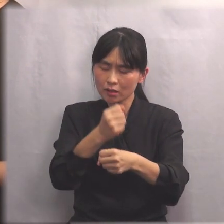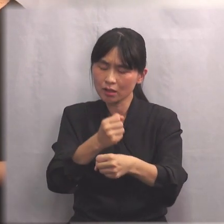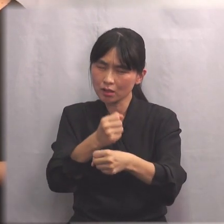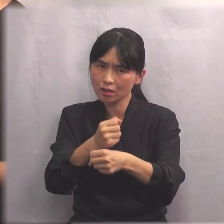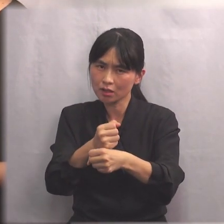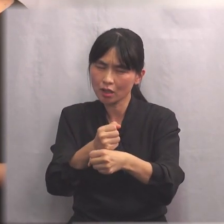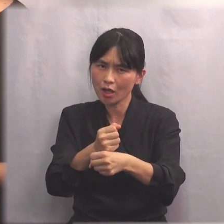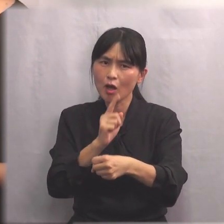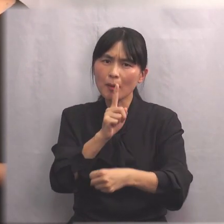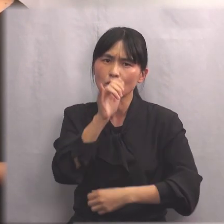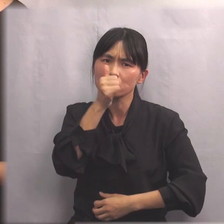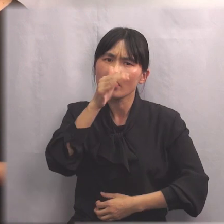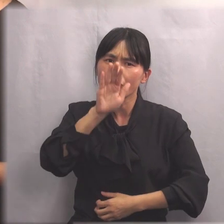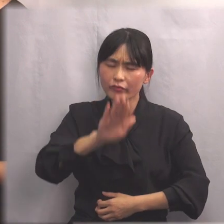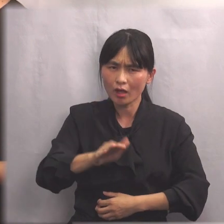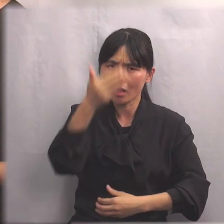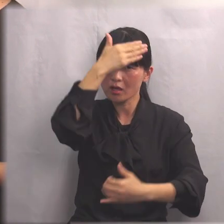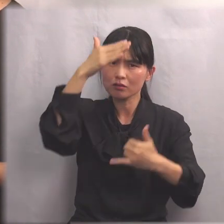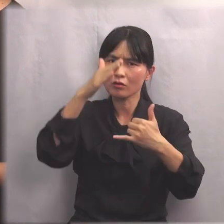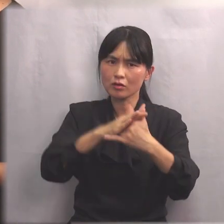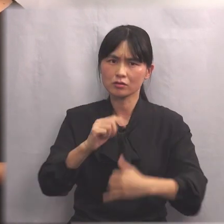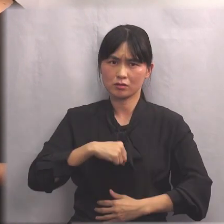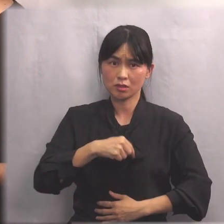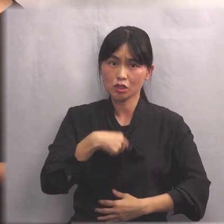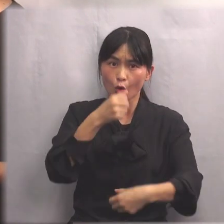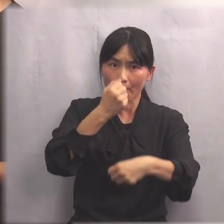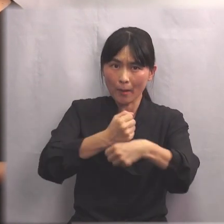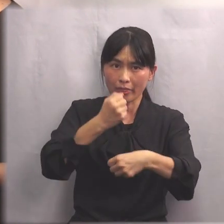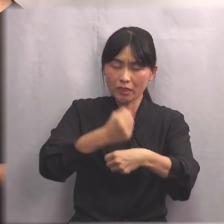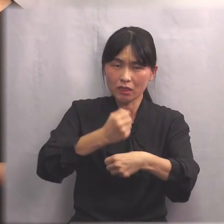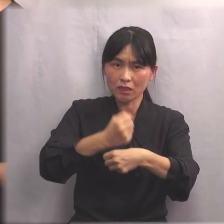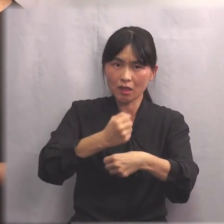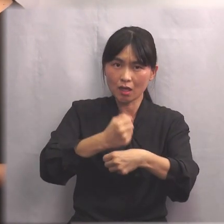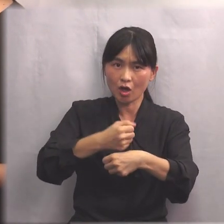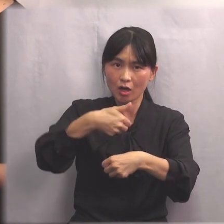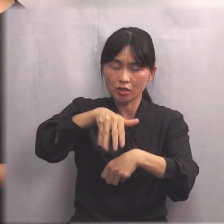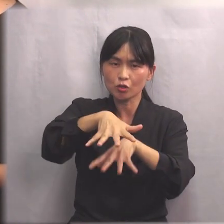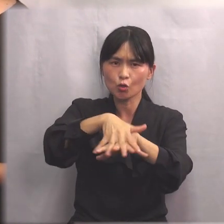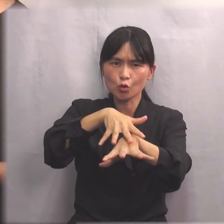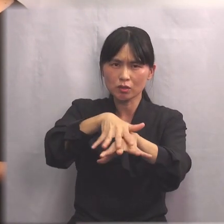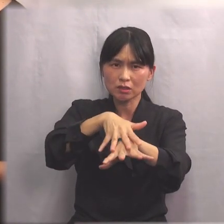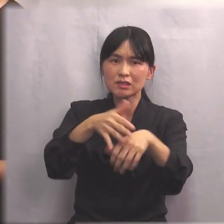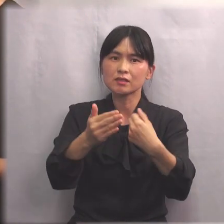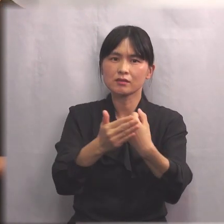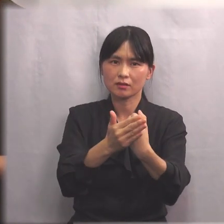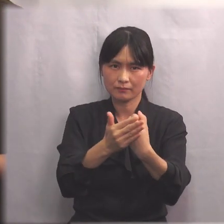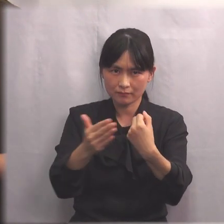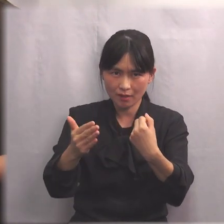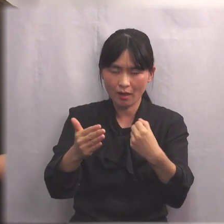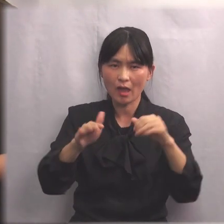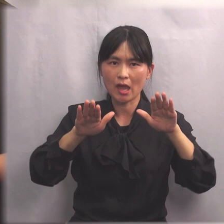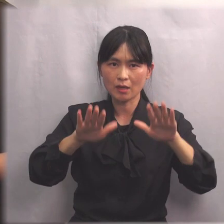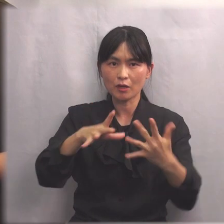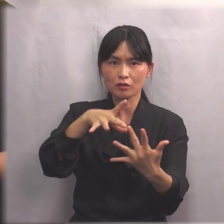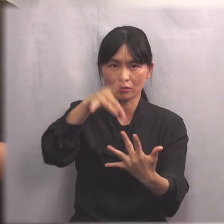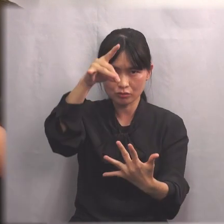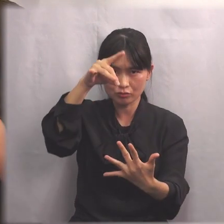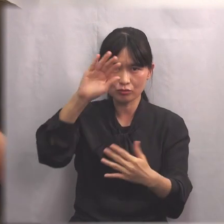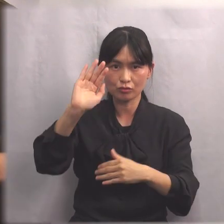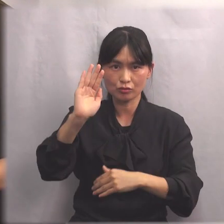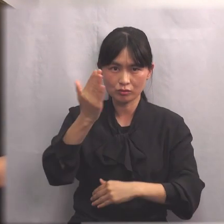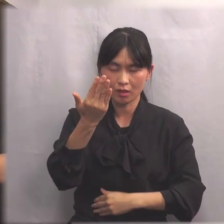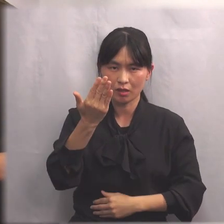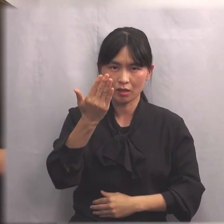만들어가는 그러한 조직인 만큼 이번에 선출된 청년정의당의 창당준비위원장을 중심으로